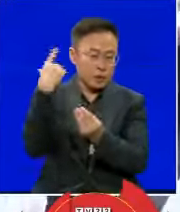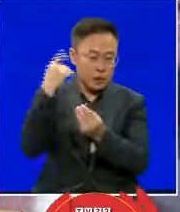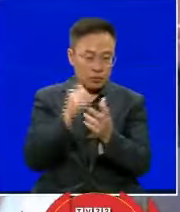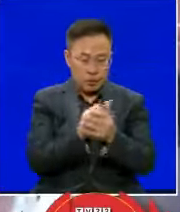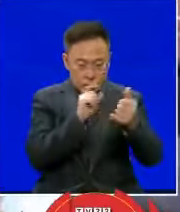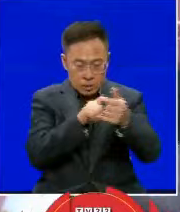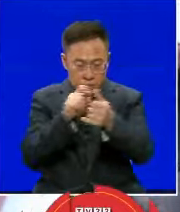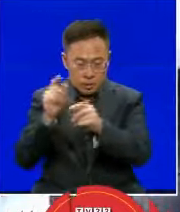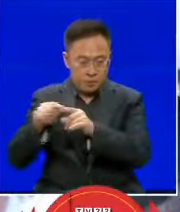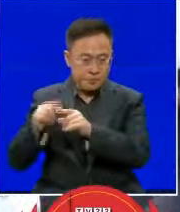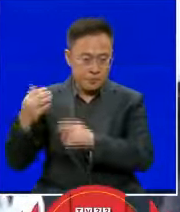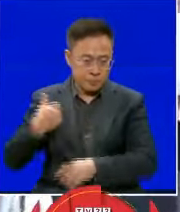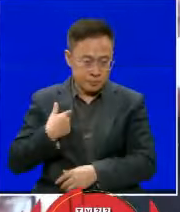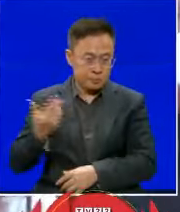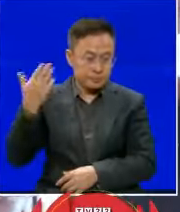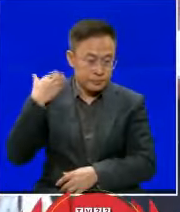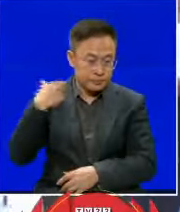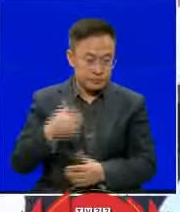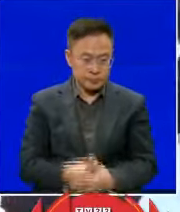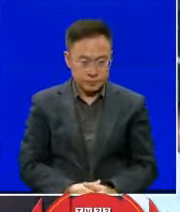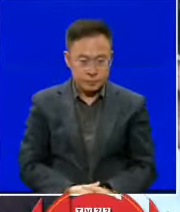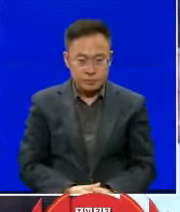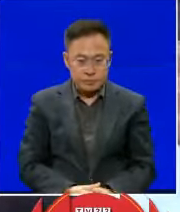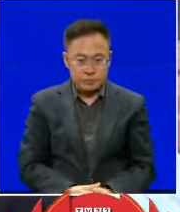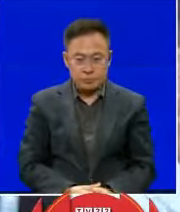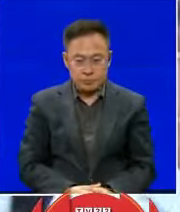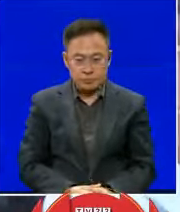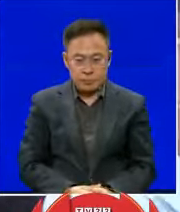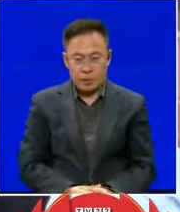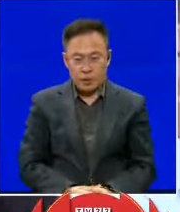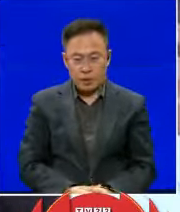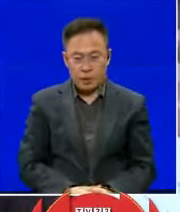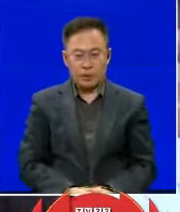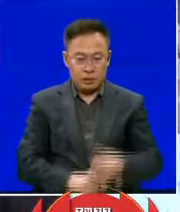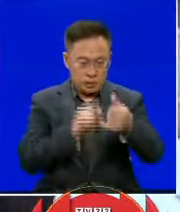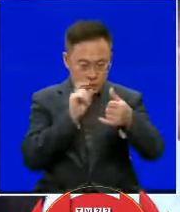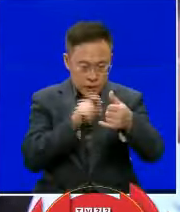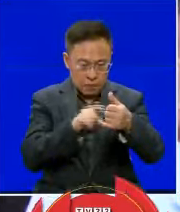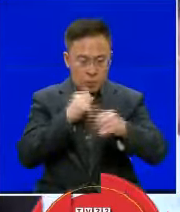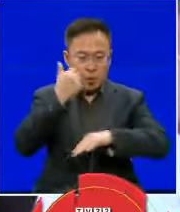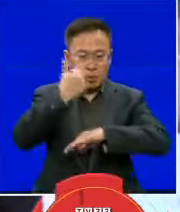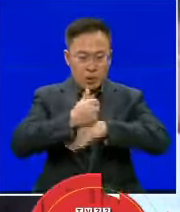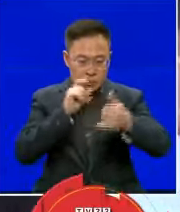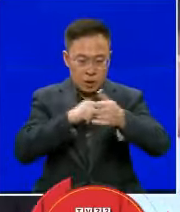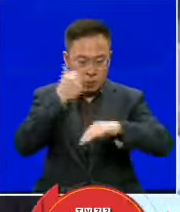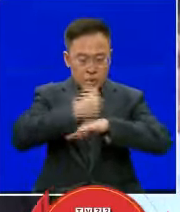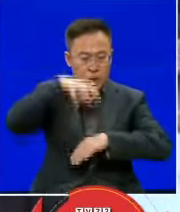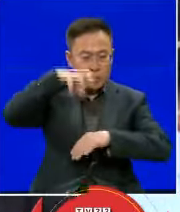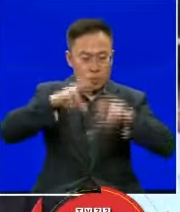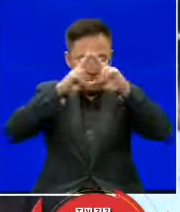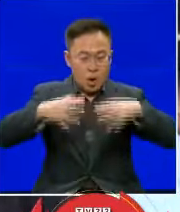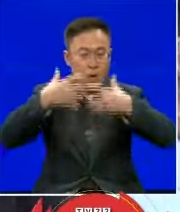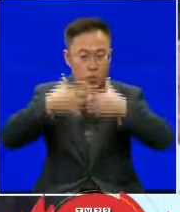เนี่ยค่ะจังหวะเนี้ยเป็นช่วงจังหวะเวลาที่ถามเลยนะคะถามท่านจุลพงษ์เลยอธิบดีกรมโรงงานเลยถาม